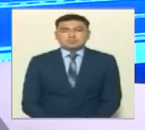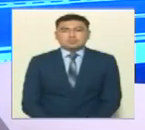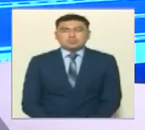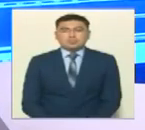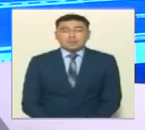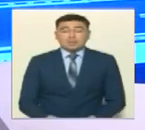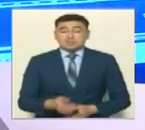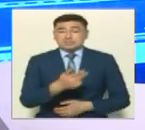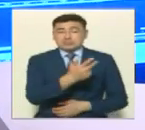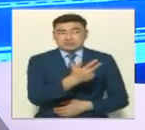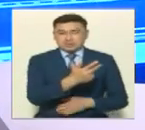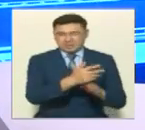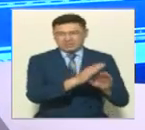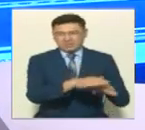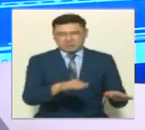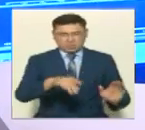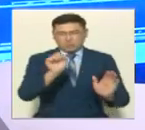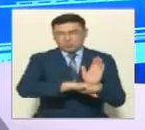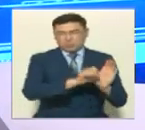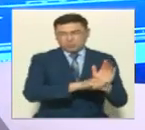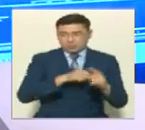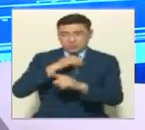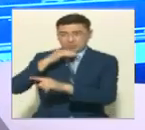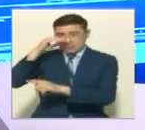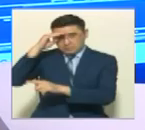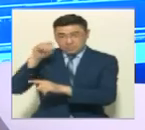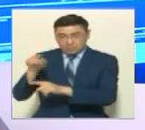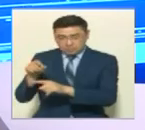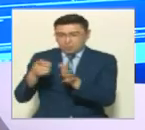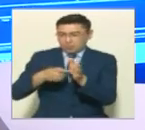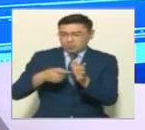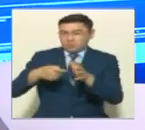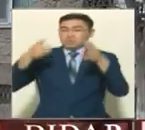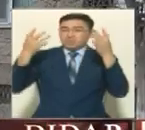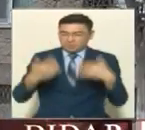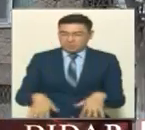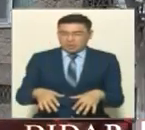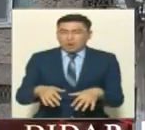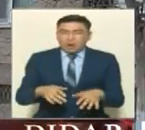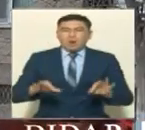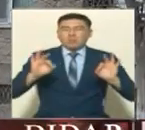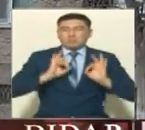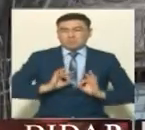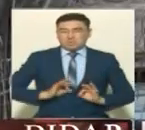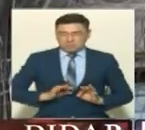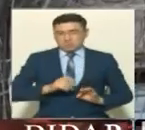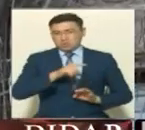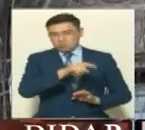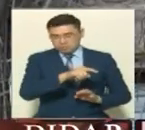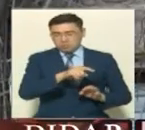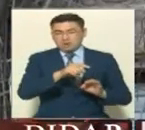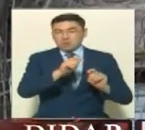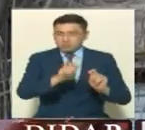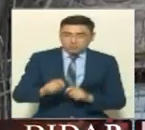Шахарда үш баласын өлтірген әкенің қылмысы бойынша тергеу аяқталды. Іс сотқа дейінгі тергеу прокурордың қарауына жіберіліп, содан кейін ол